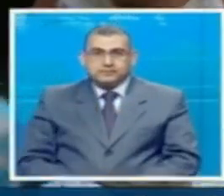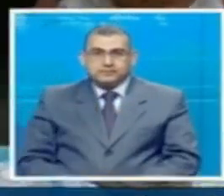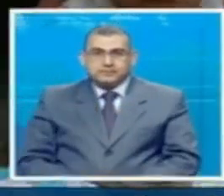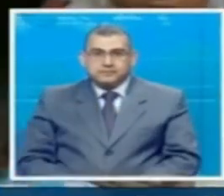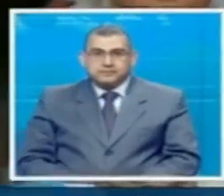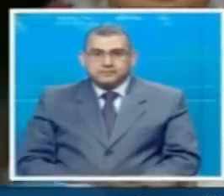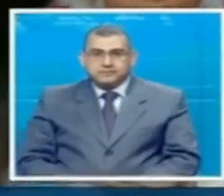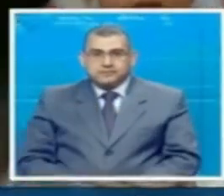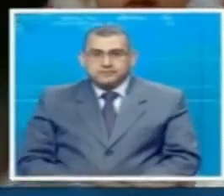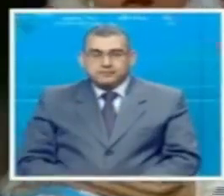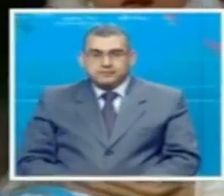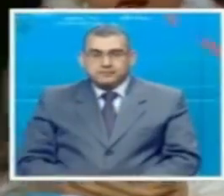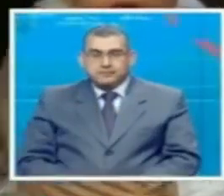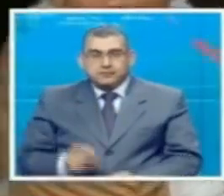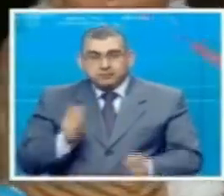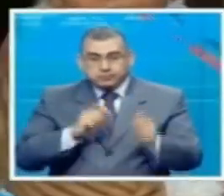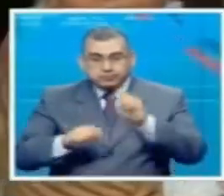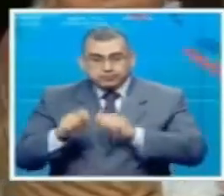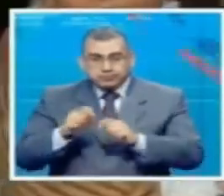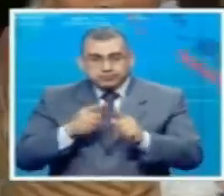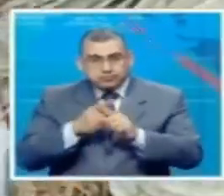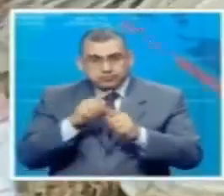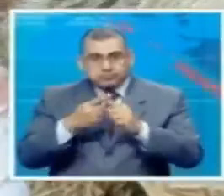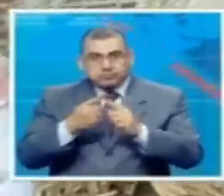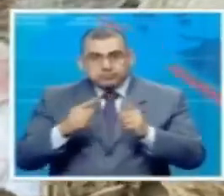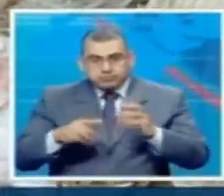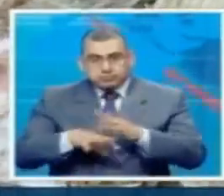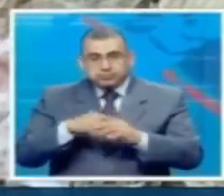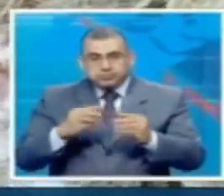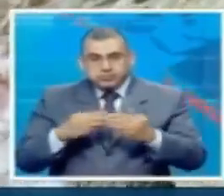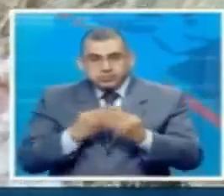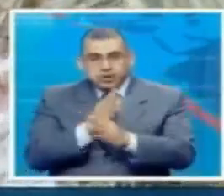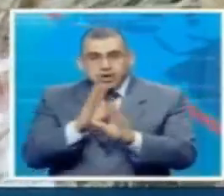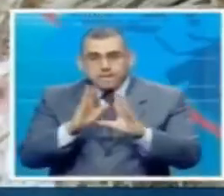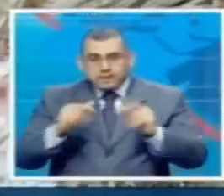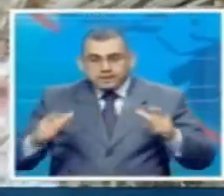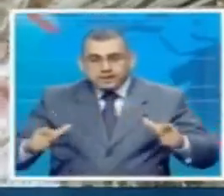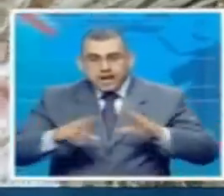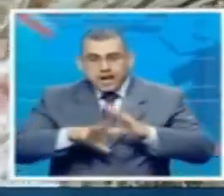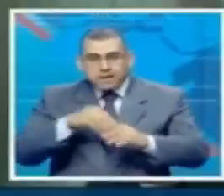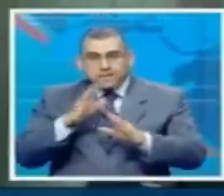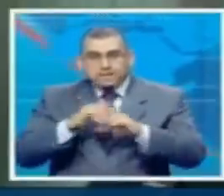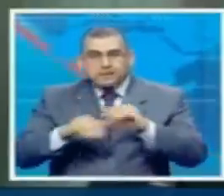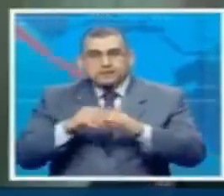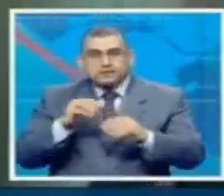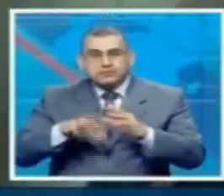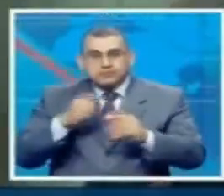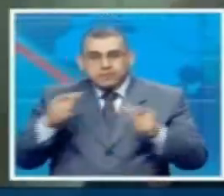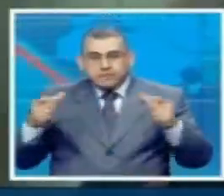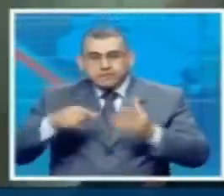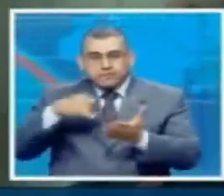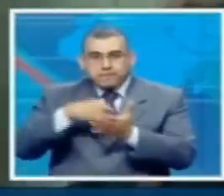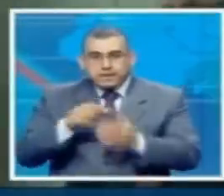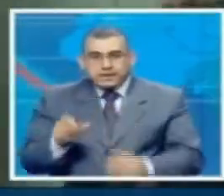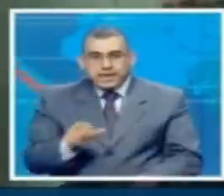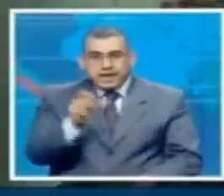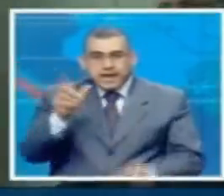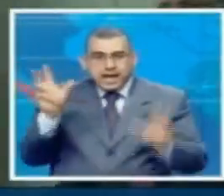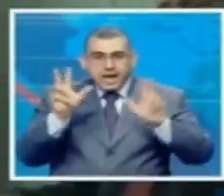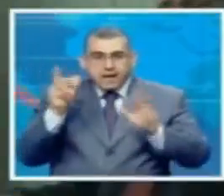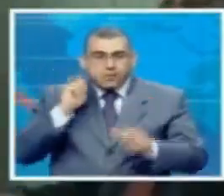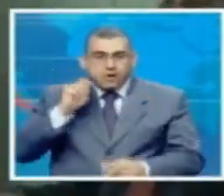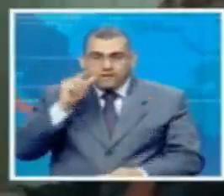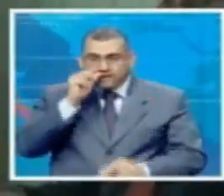المحليه الصناعات اليدويه واحياء الحرف التراثيه ندوه نظمها مركز النيلي للاعلام بمحافظه